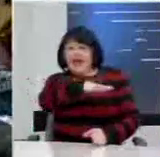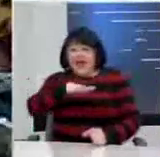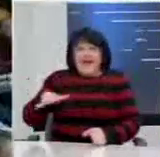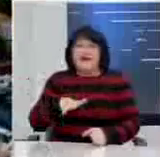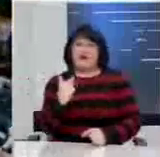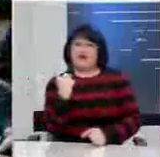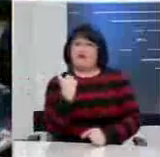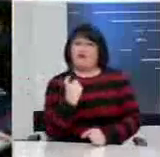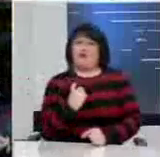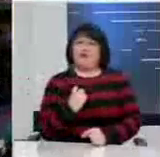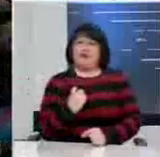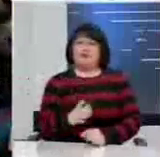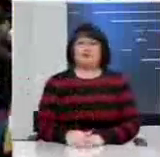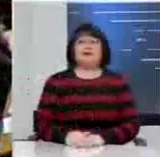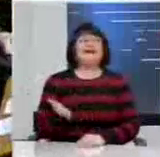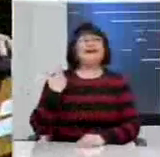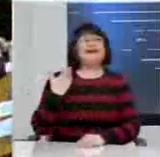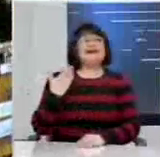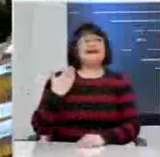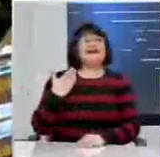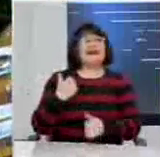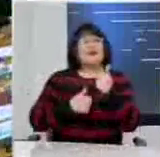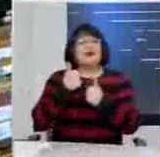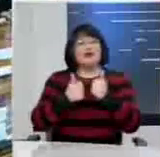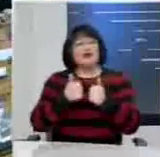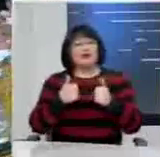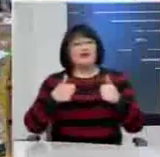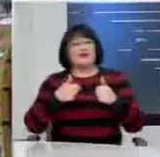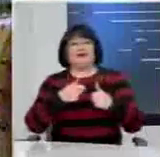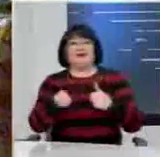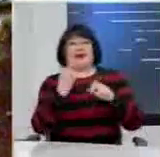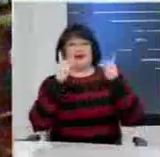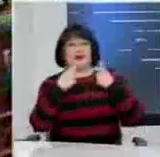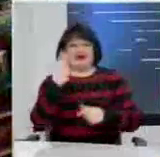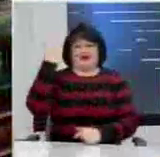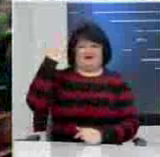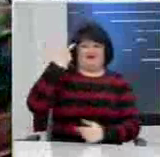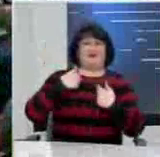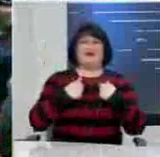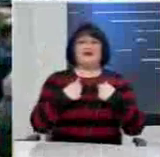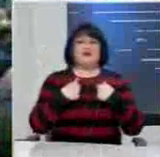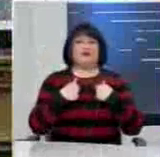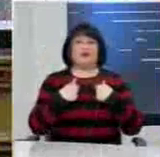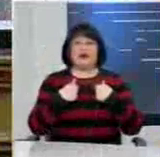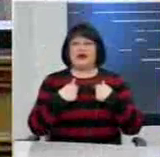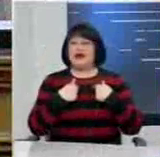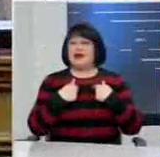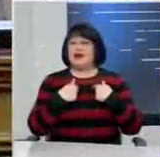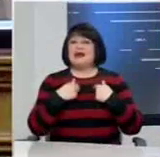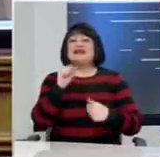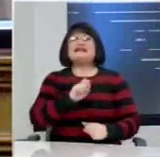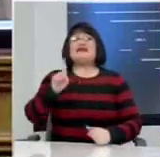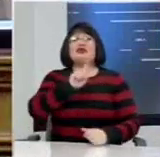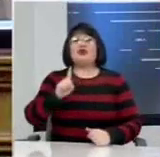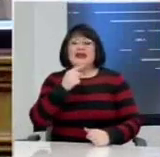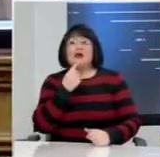Αυτοί που μας κατηγορούσαν τον περασμένο Ιούνιο, όταν συγκαλέσαμε, επειδή ήταν